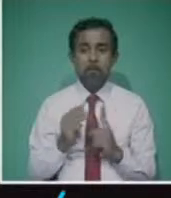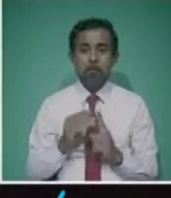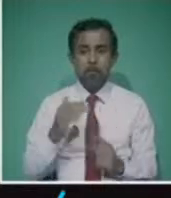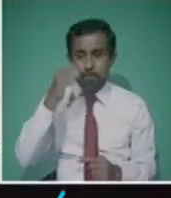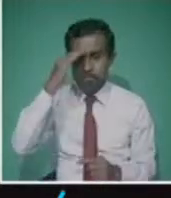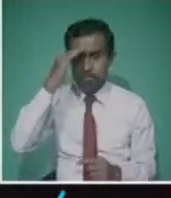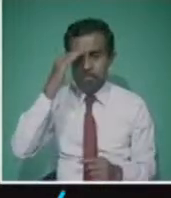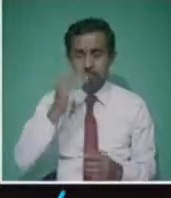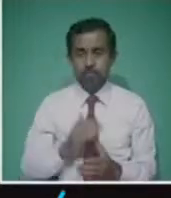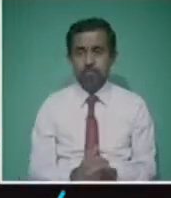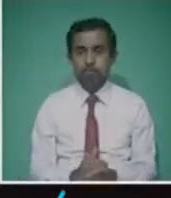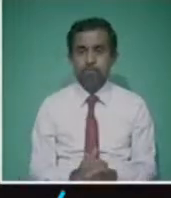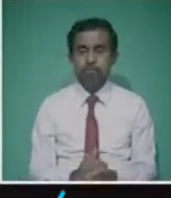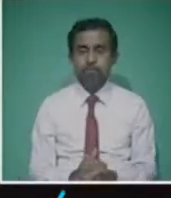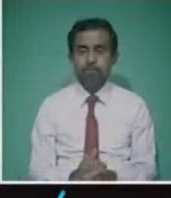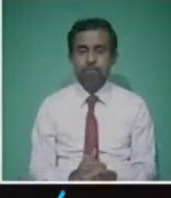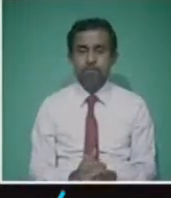ಋತುಮನಿ